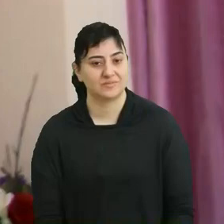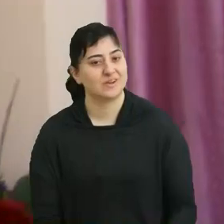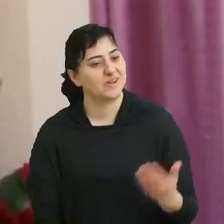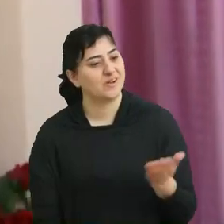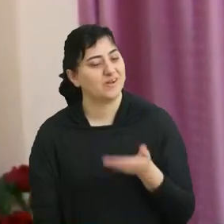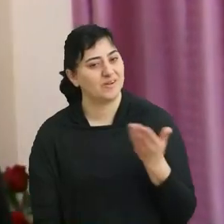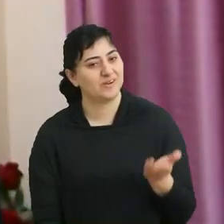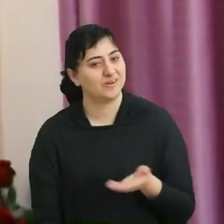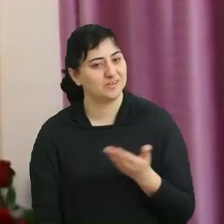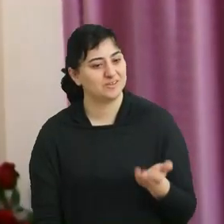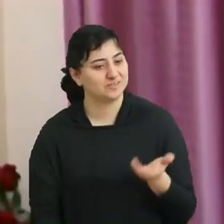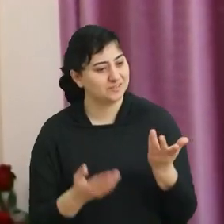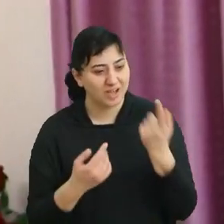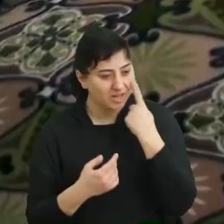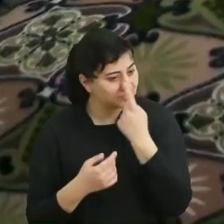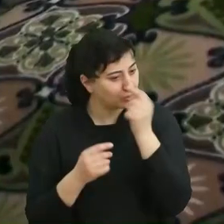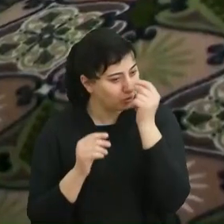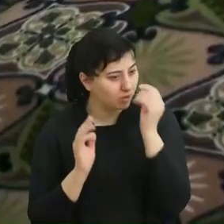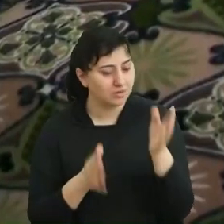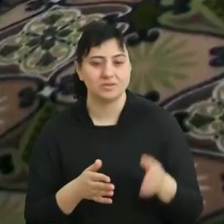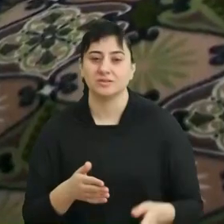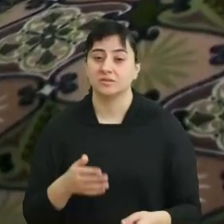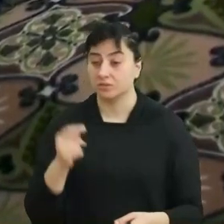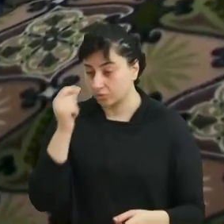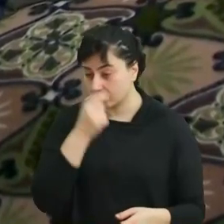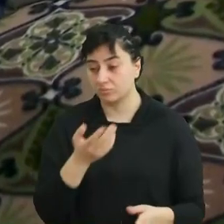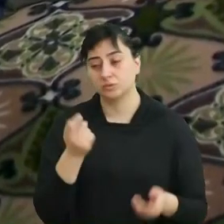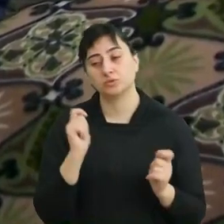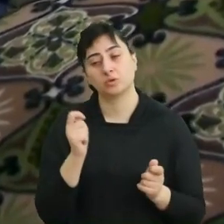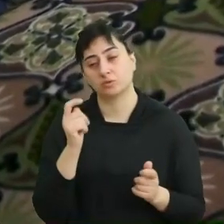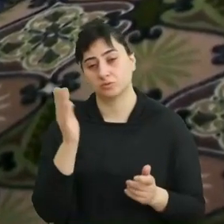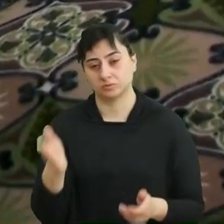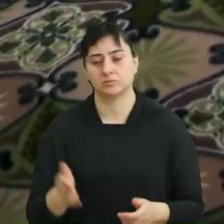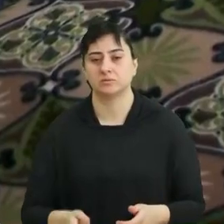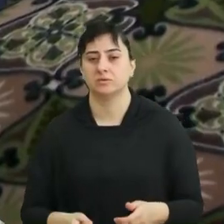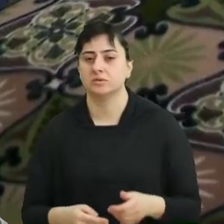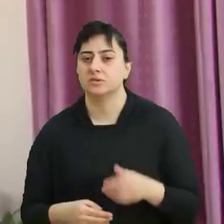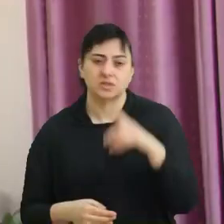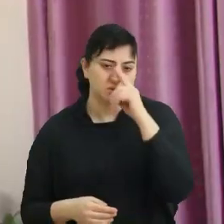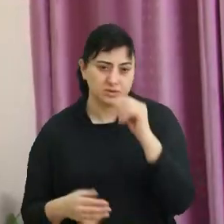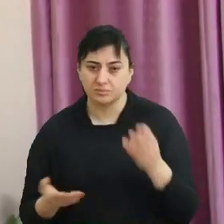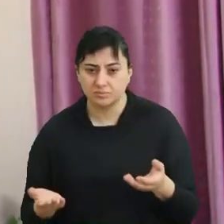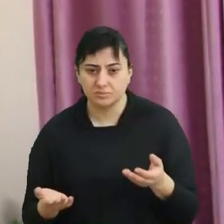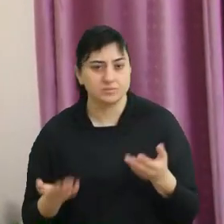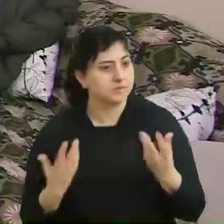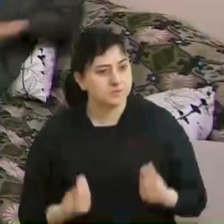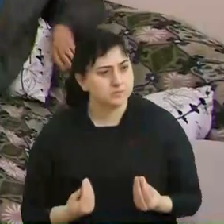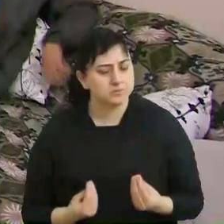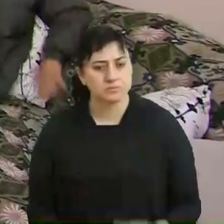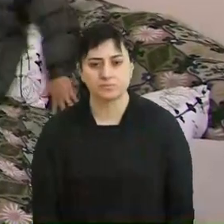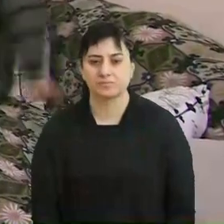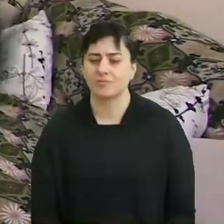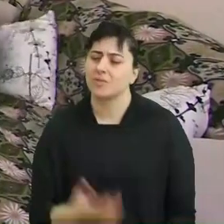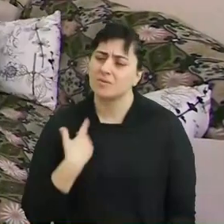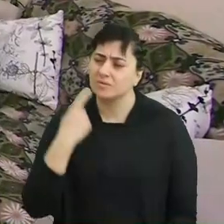Oo, kolay gitsin enişte. Kolaysa başına gelsin. Ki geldi. Ne geldi? Heyecanla